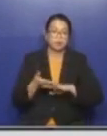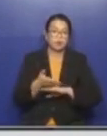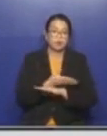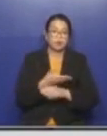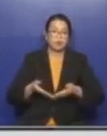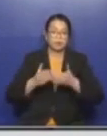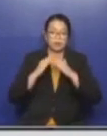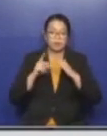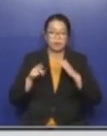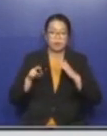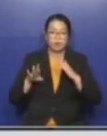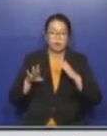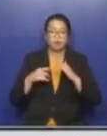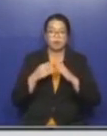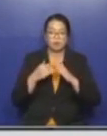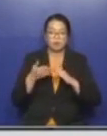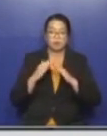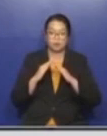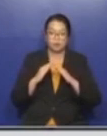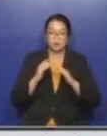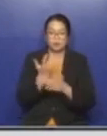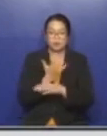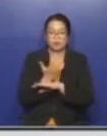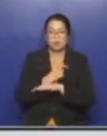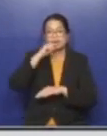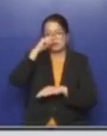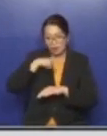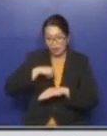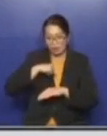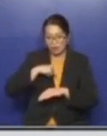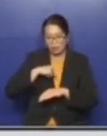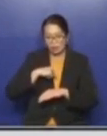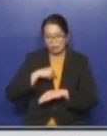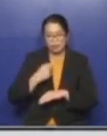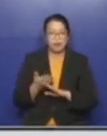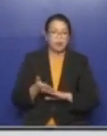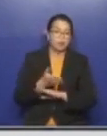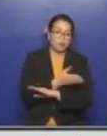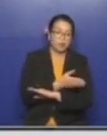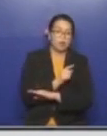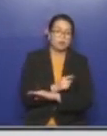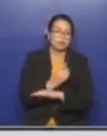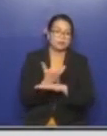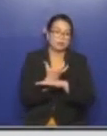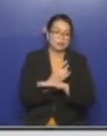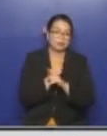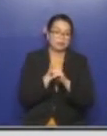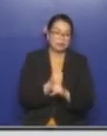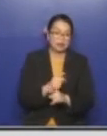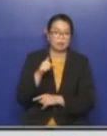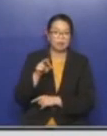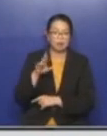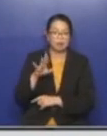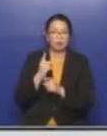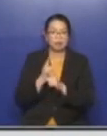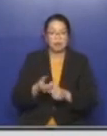มีพระราชบัญญัติฉบับนี้แต่ก็เป็นสถานีทัศน์ที่เกิดขึ้นจากพระราชบัญญัติสถานีเดียวจริงๆท่านประธานครับ